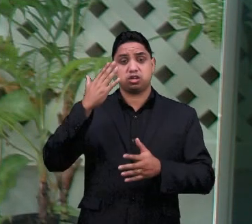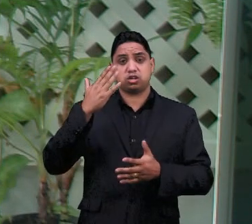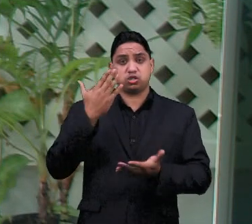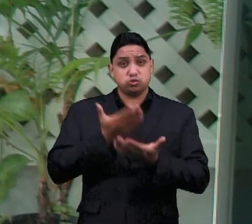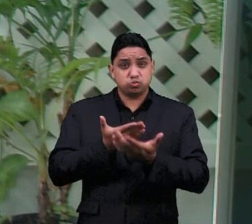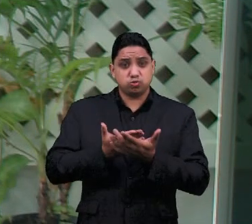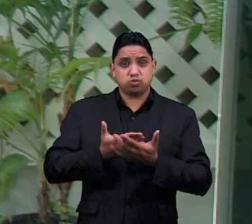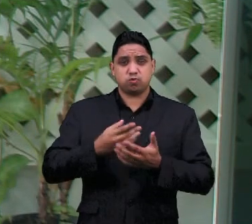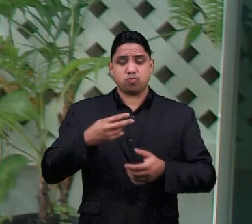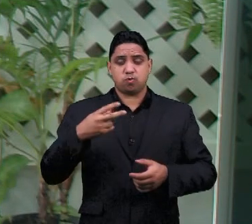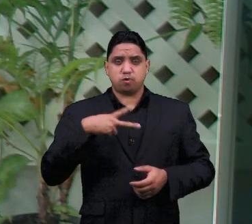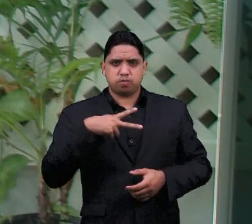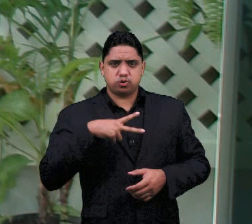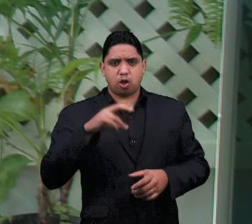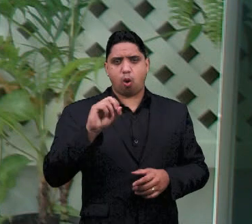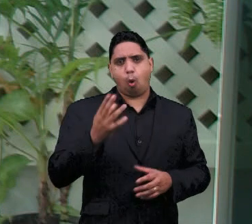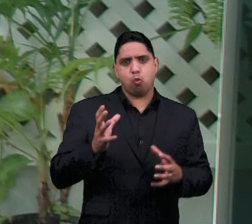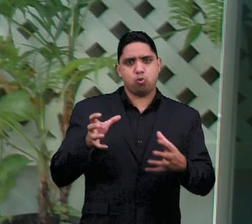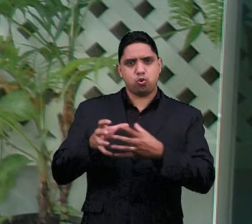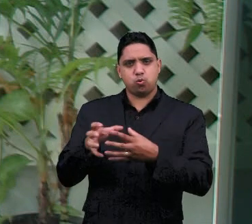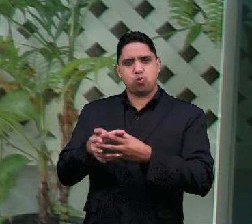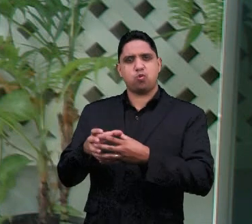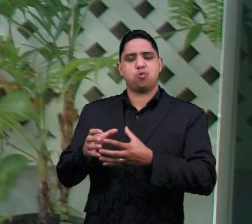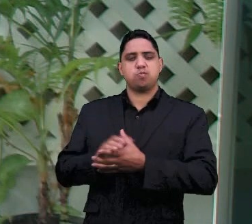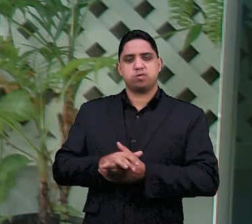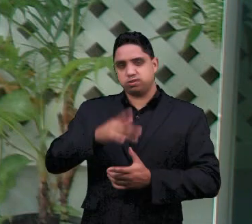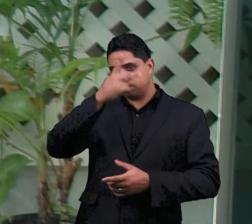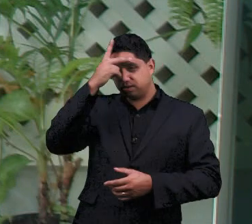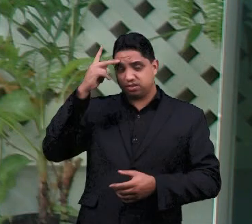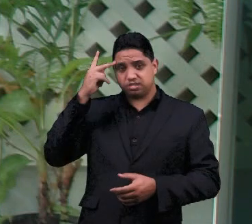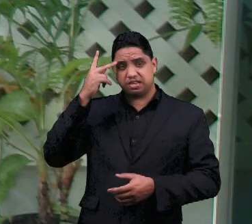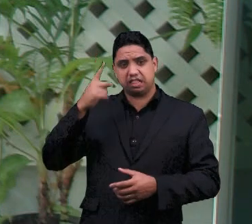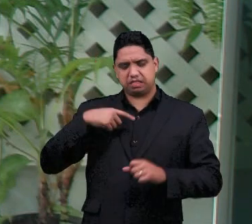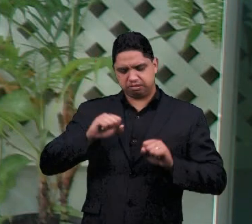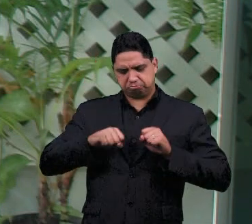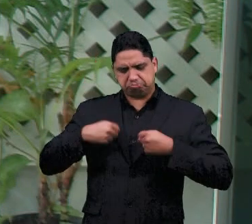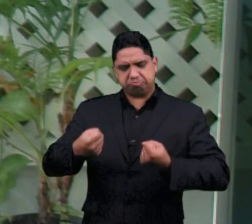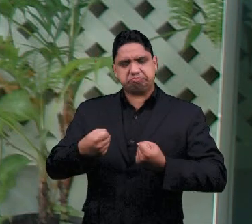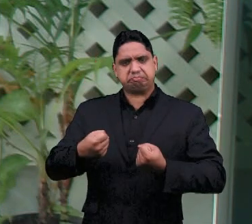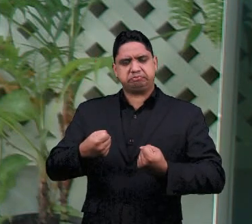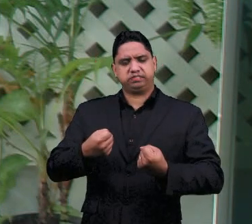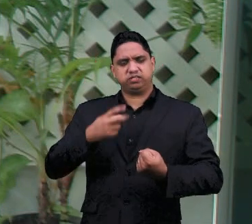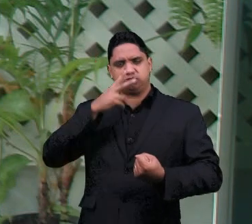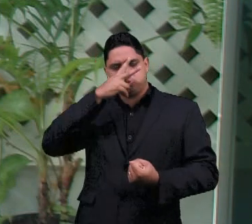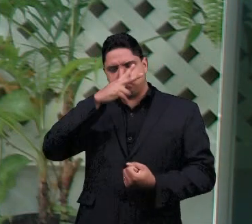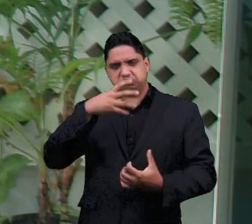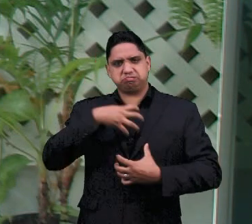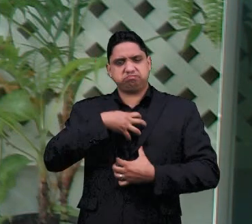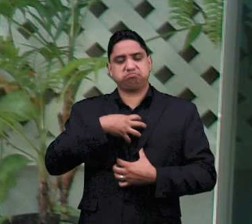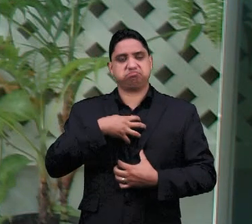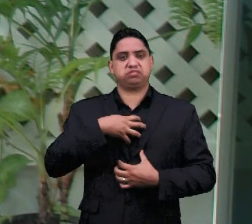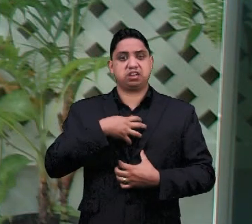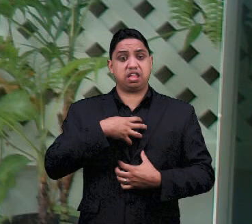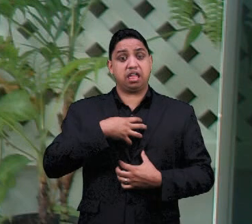une merveille. Chaque EBD, chaque étude réalisée individuellement ou en groupe